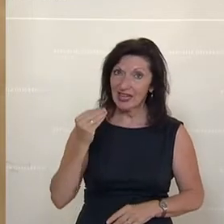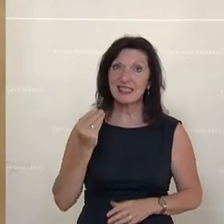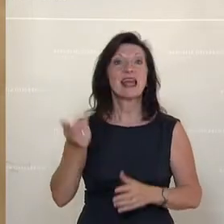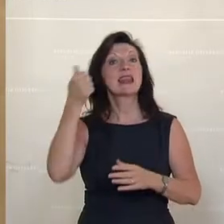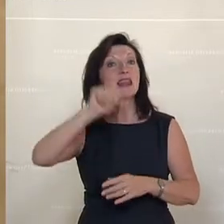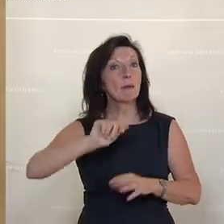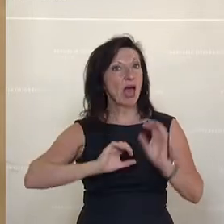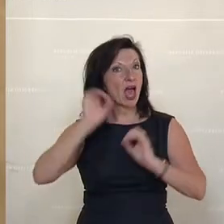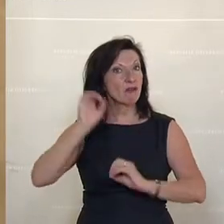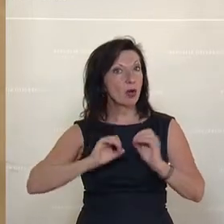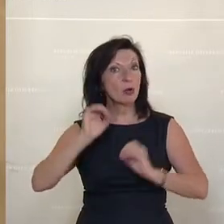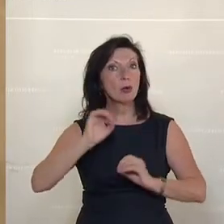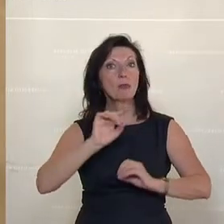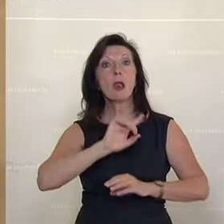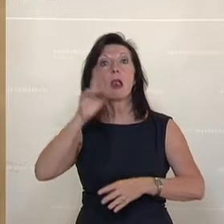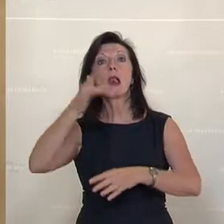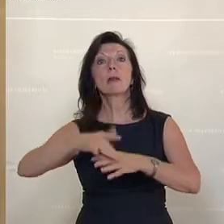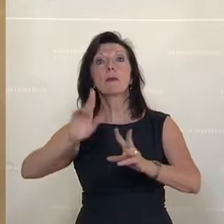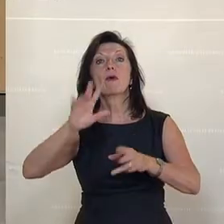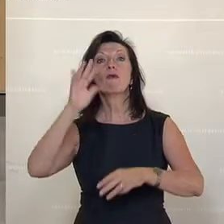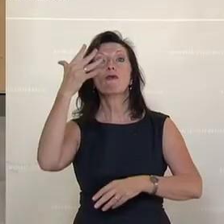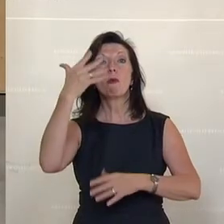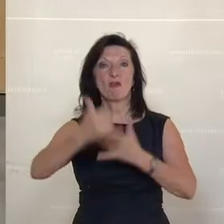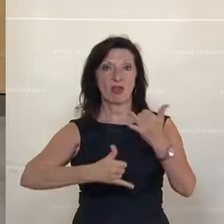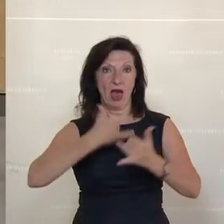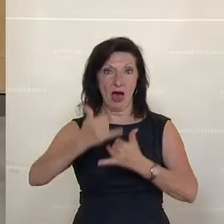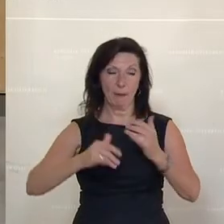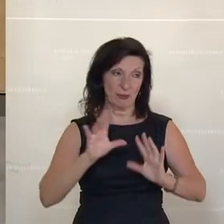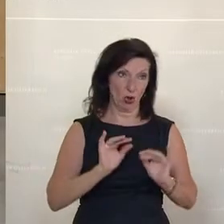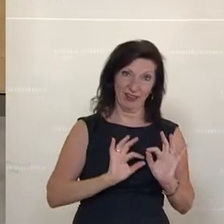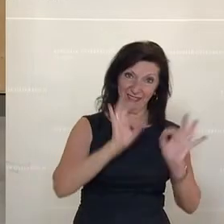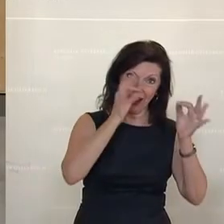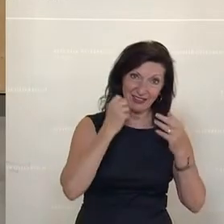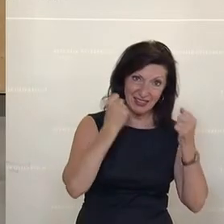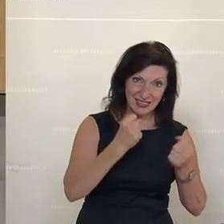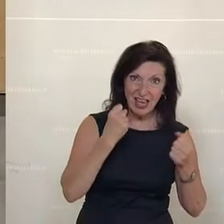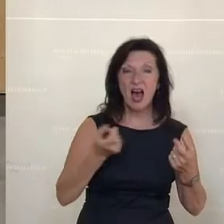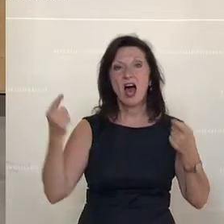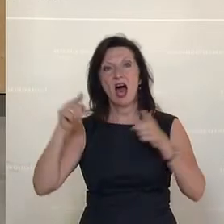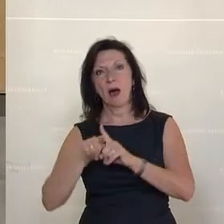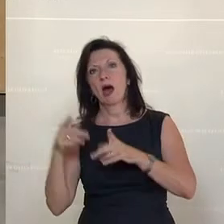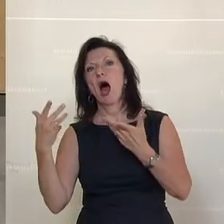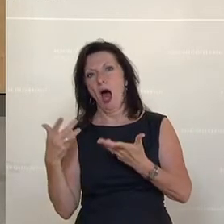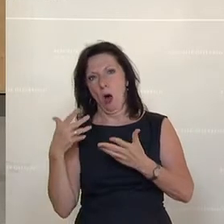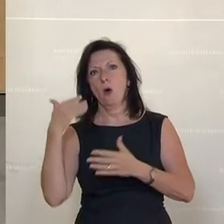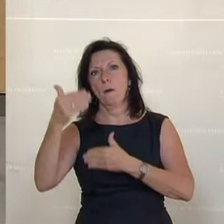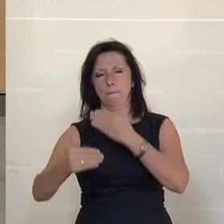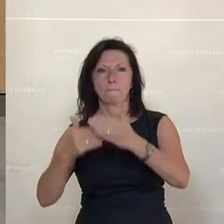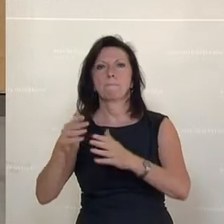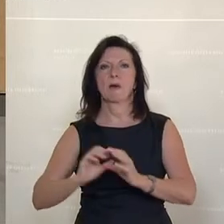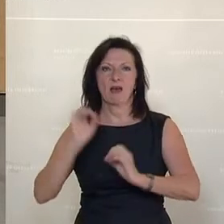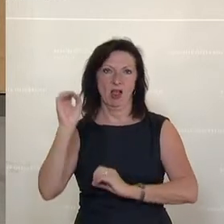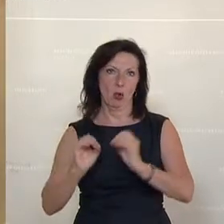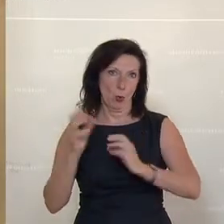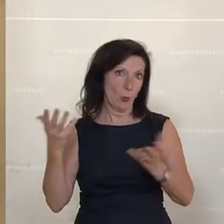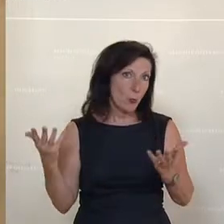nach spätestens 5 Jahren neben der Qualitätssicherung. Das heißt, es ist ja ein laufender Prozess, und es wird sicher da oder dort